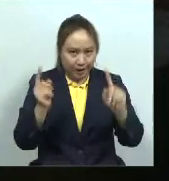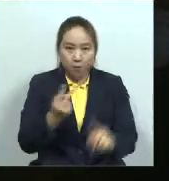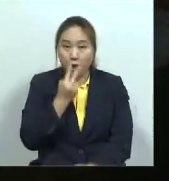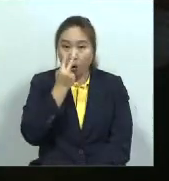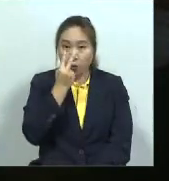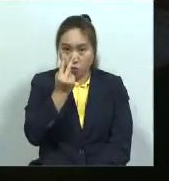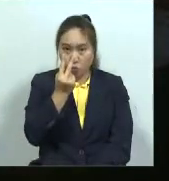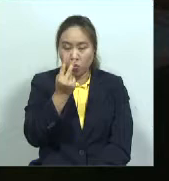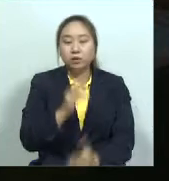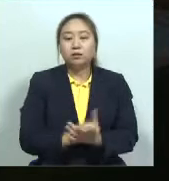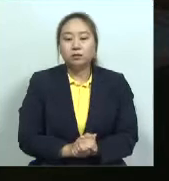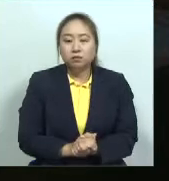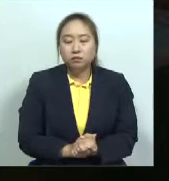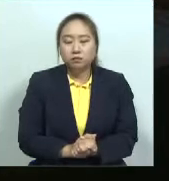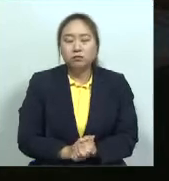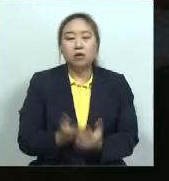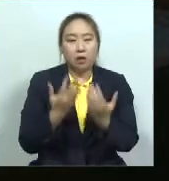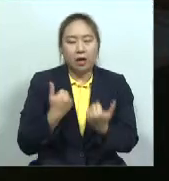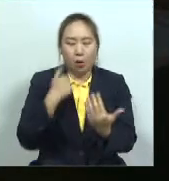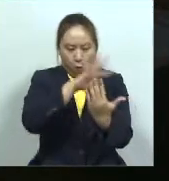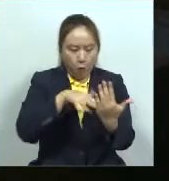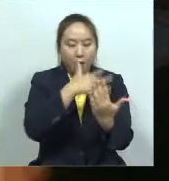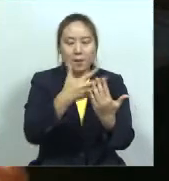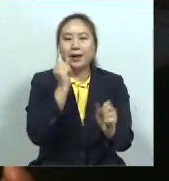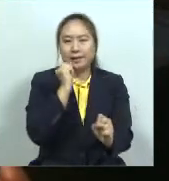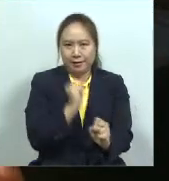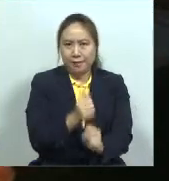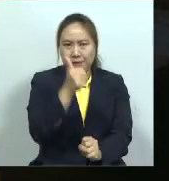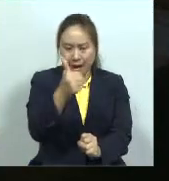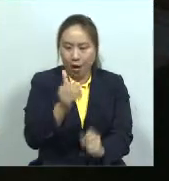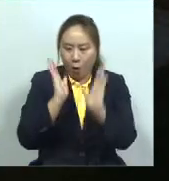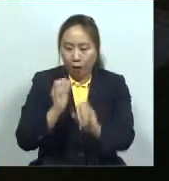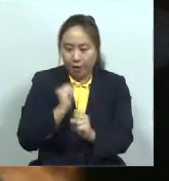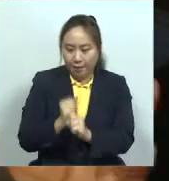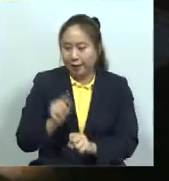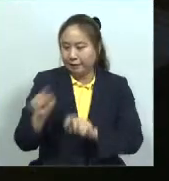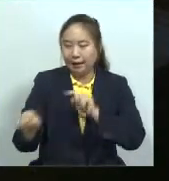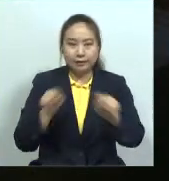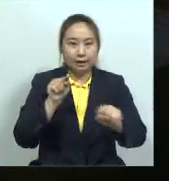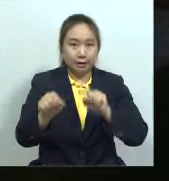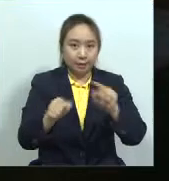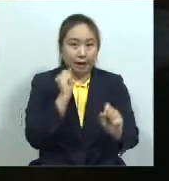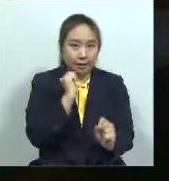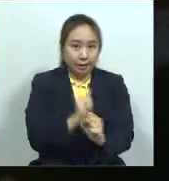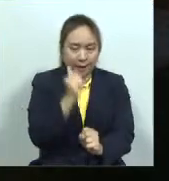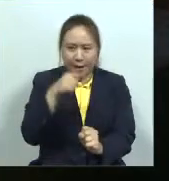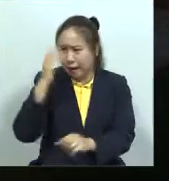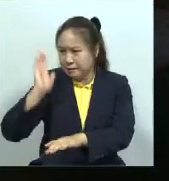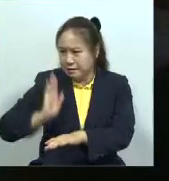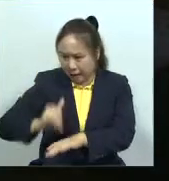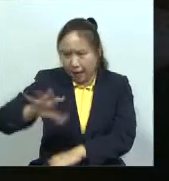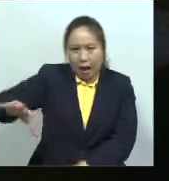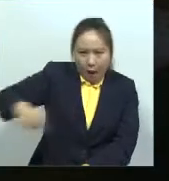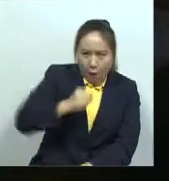เห็นว่า เราวางแผนได้เรามอบหมายคนได้ไปทำอะไรเราเอาดึงคนที่เก่งที่สุดในด้านนั้นๆออกมาใช้ได้